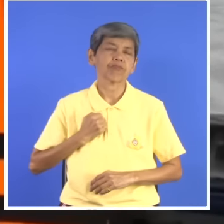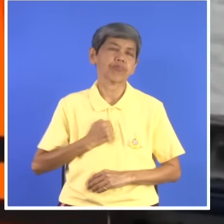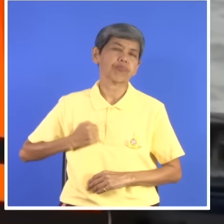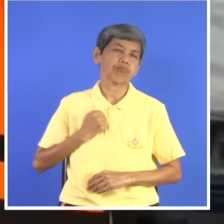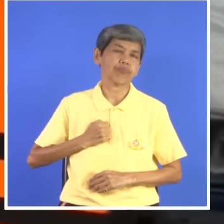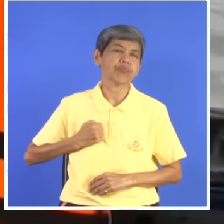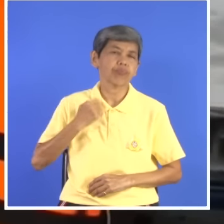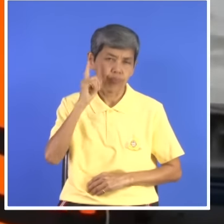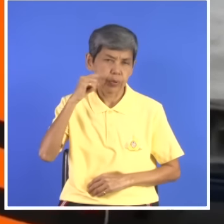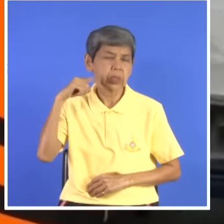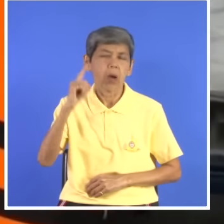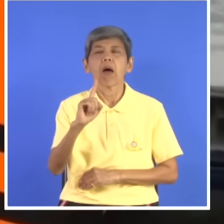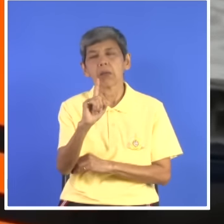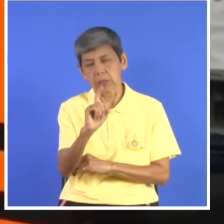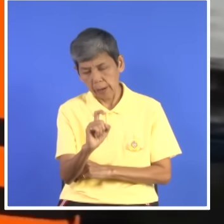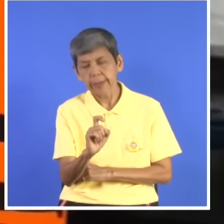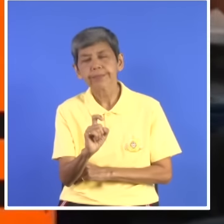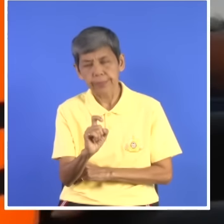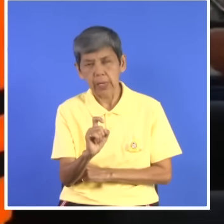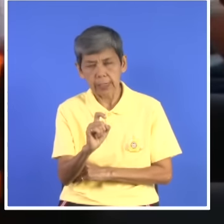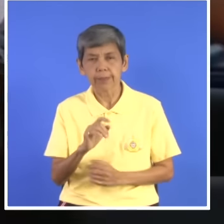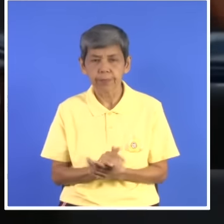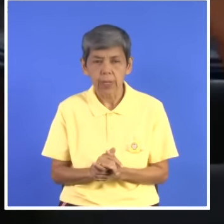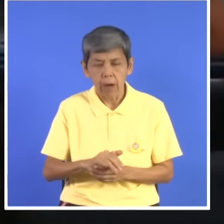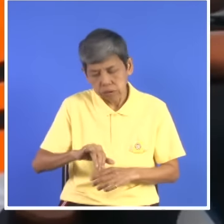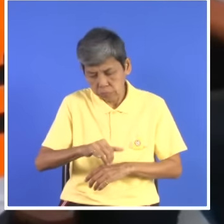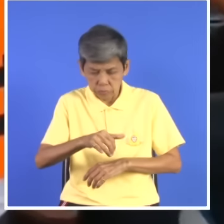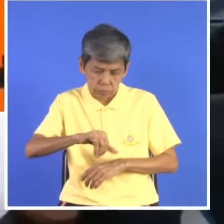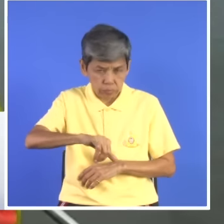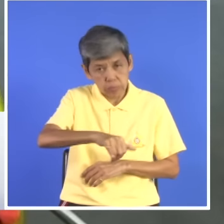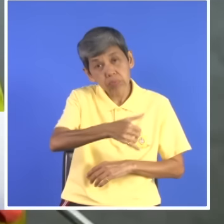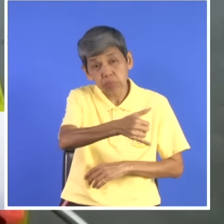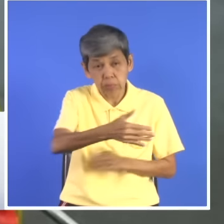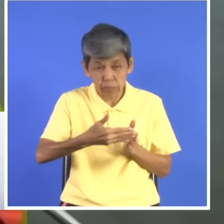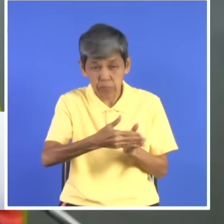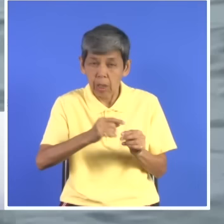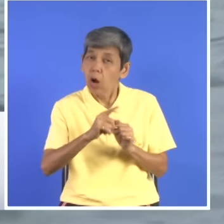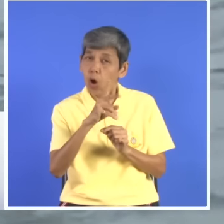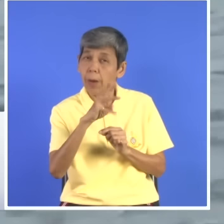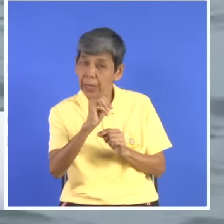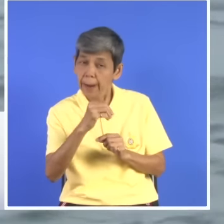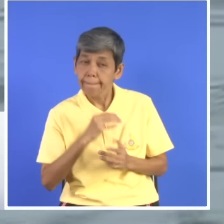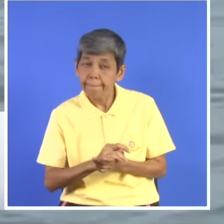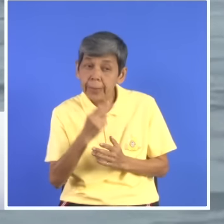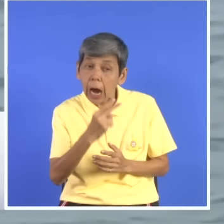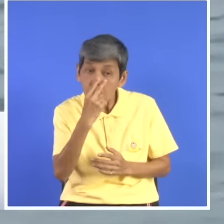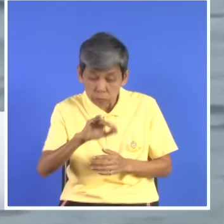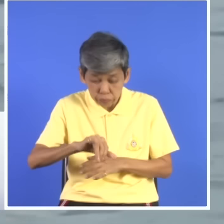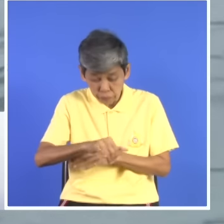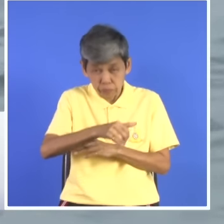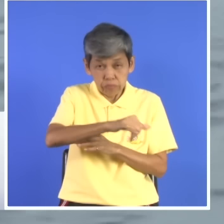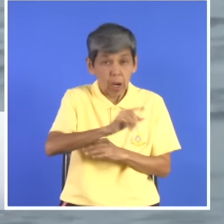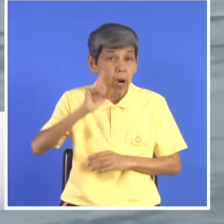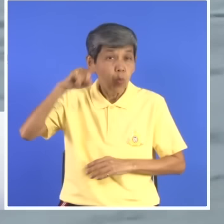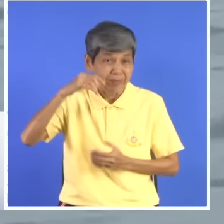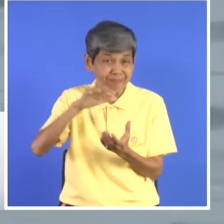อค่ะแต่เป็นร่างไร้วิญญาณของนางสาวชนิตาลอยอยู่ในน้ำห่างจากฝั่งเพียง100เมตรทันทีที่พบร่างของภรรย